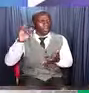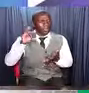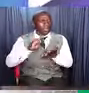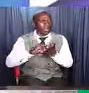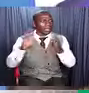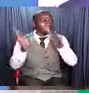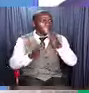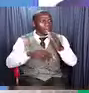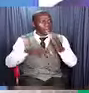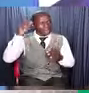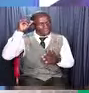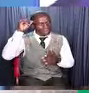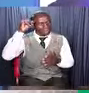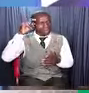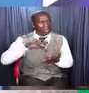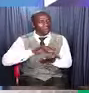nje, kukaa.